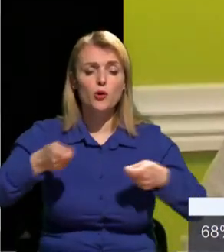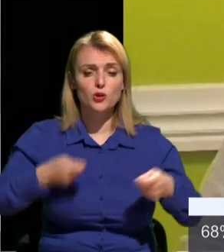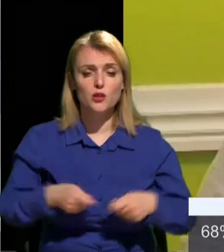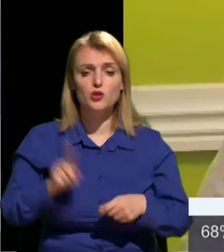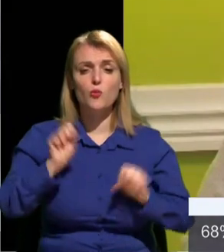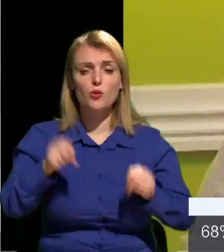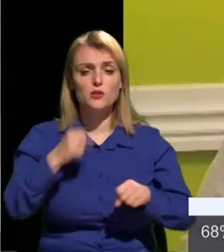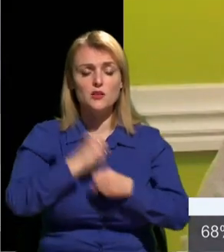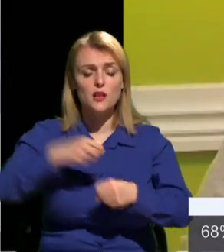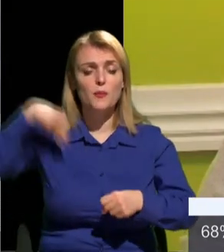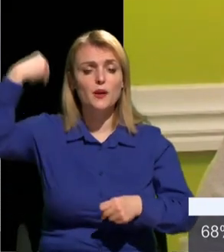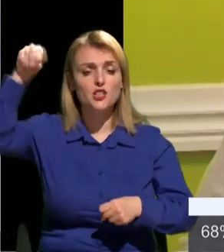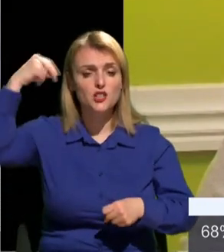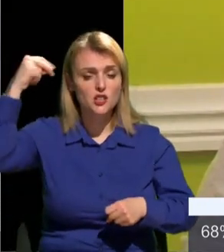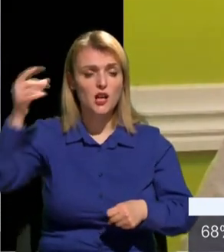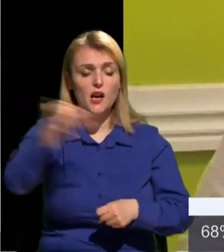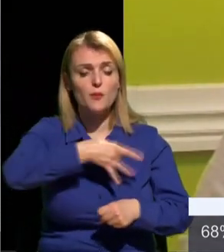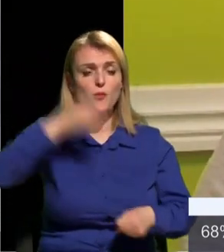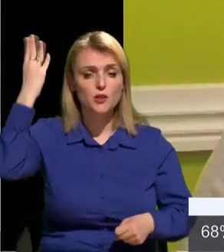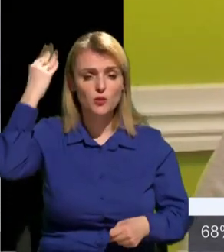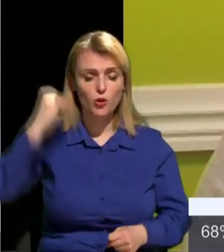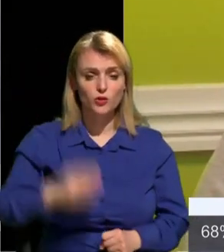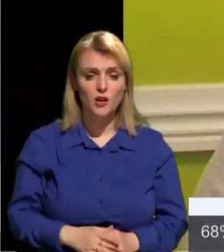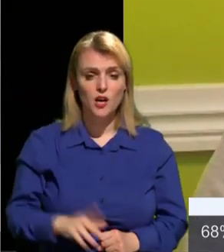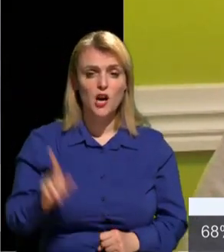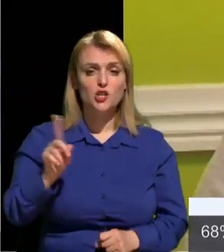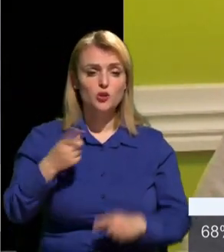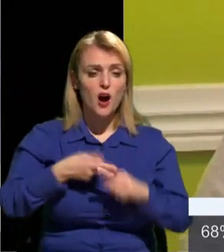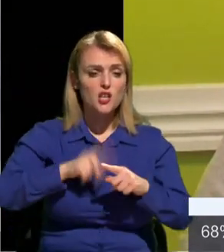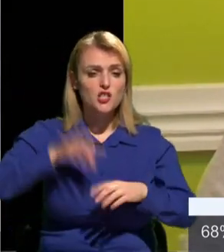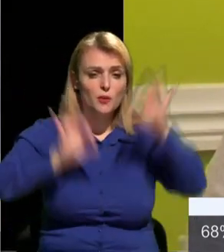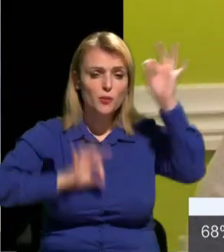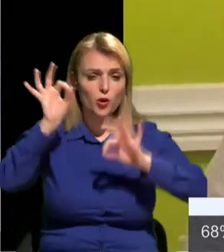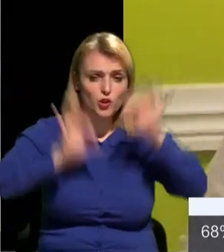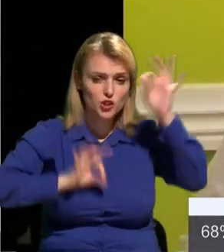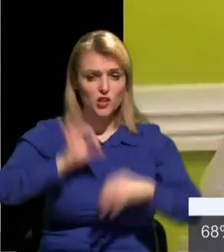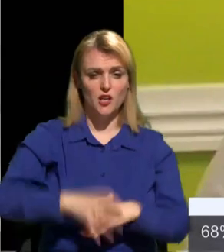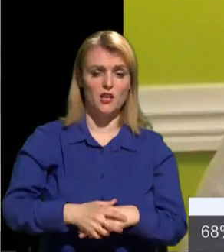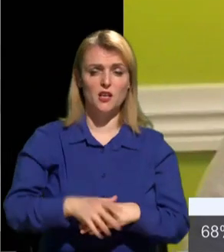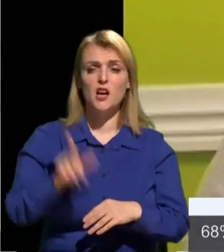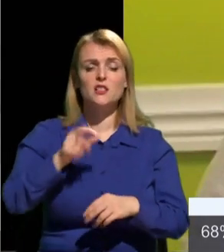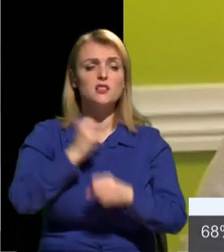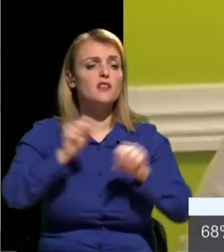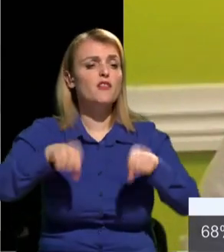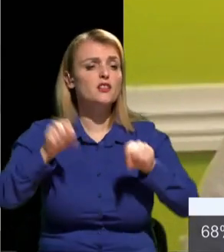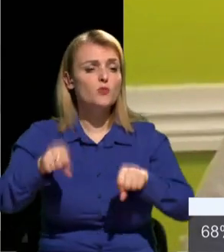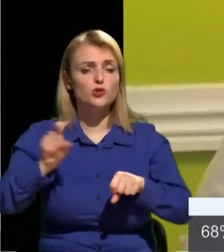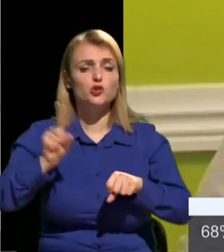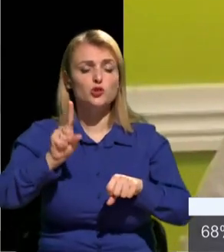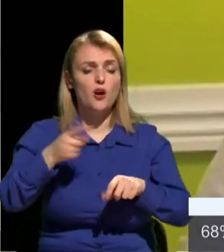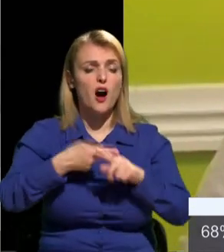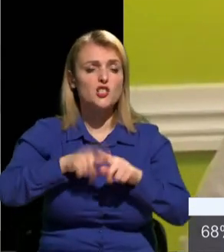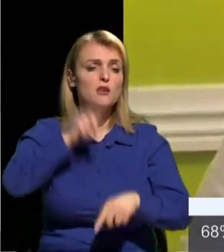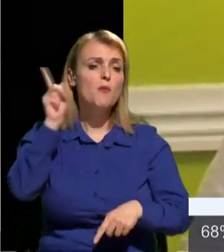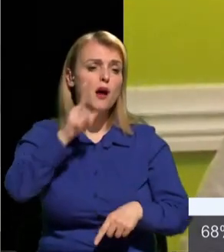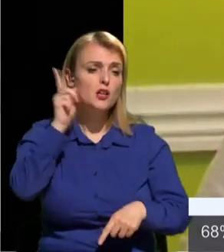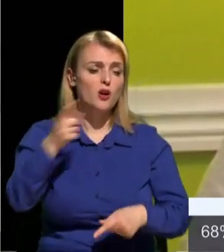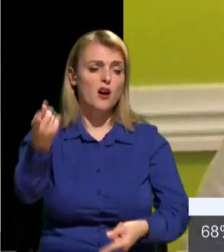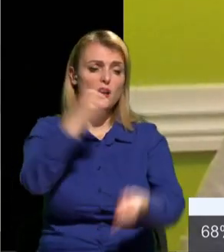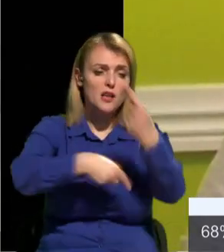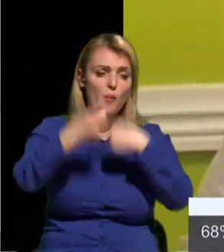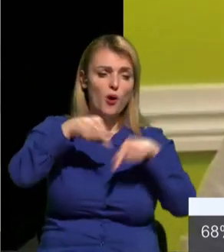viitorul țării Republicii Moldova? Ca acest proces, pe de o parte, dacă este posibil de stopat și pe de altă parte, cum putem face ca să aducem